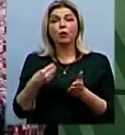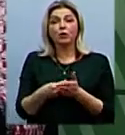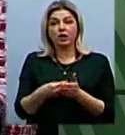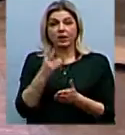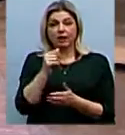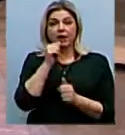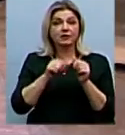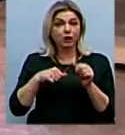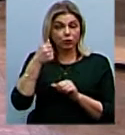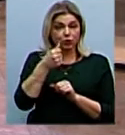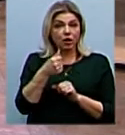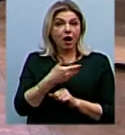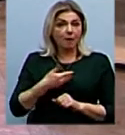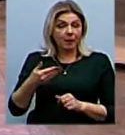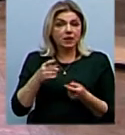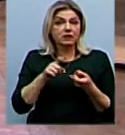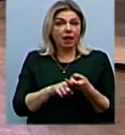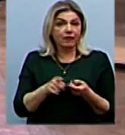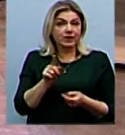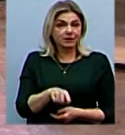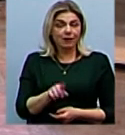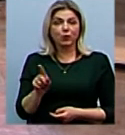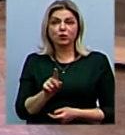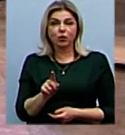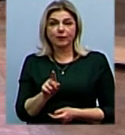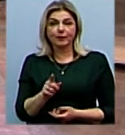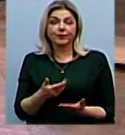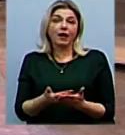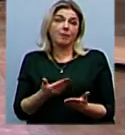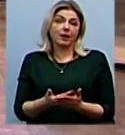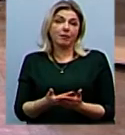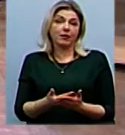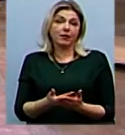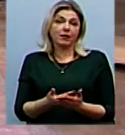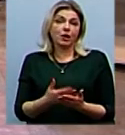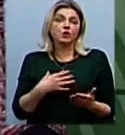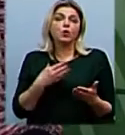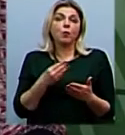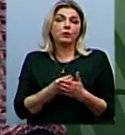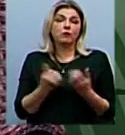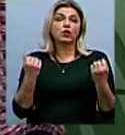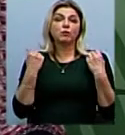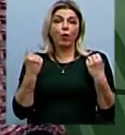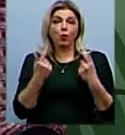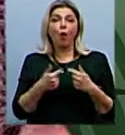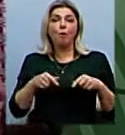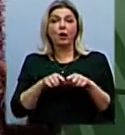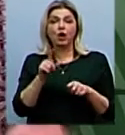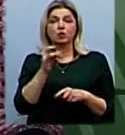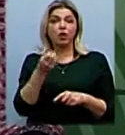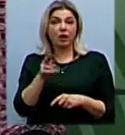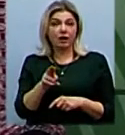немножко буквально, мы сталкиваемся с тем, что мы, например, взяли в собственность спорткомплекс «Заря»